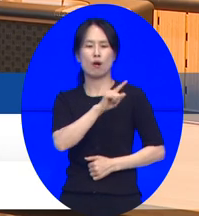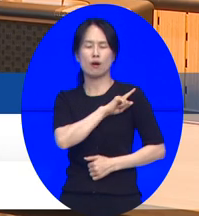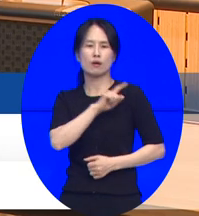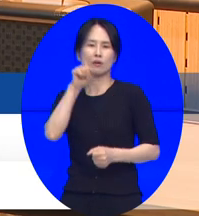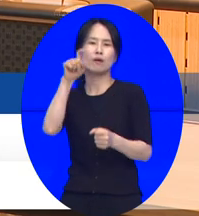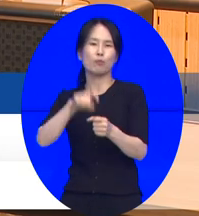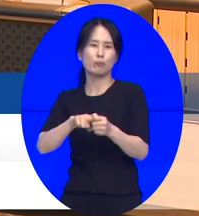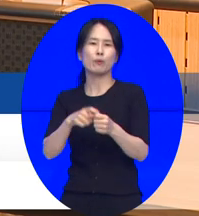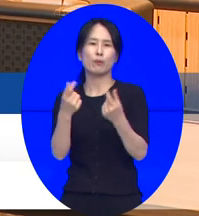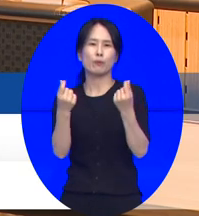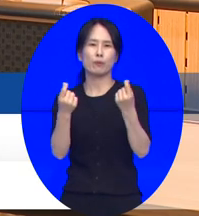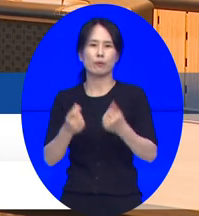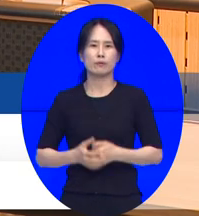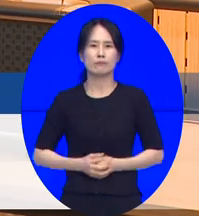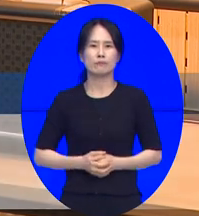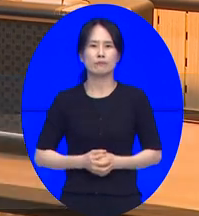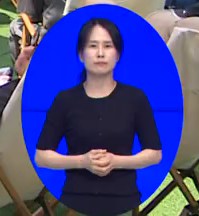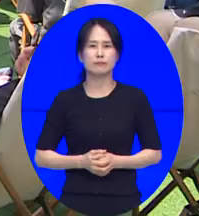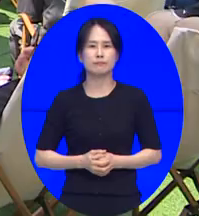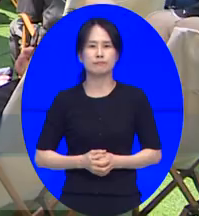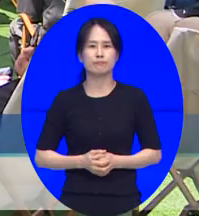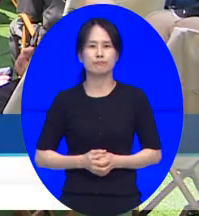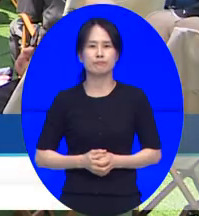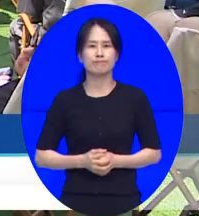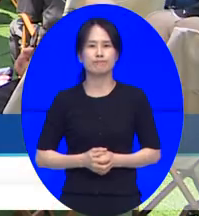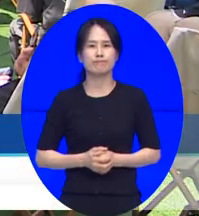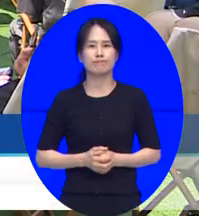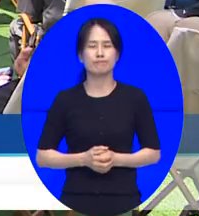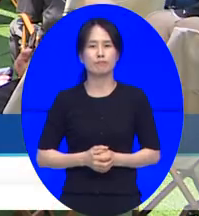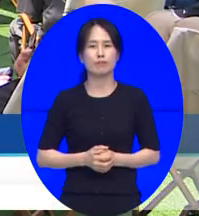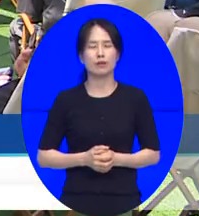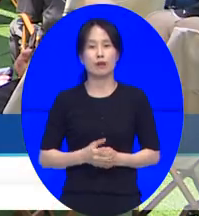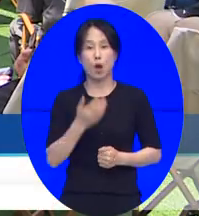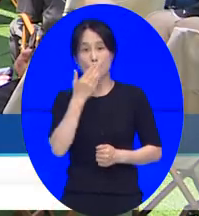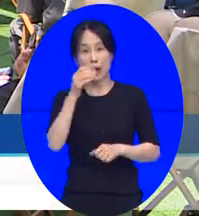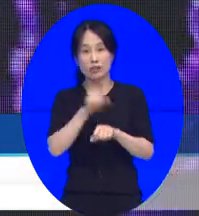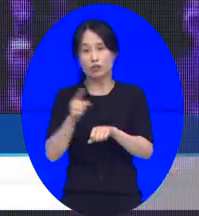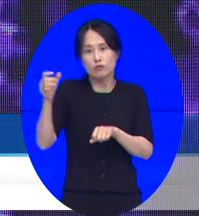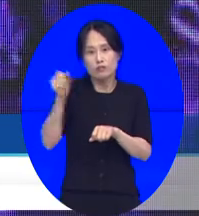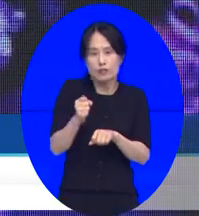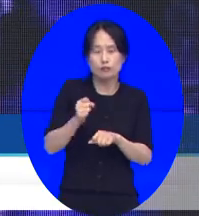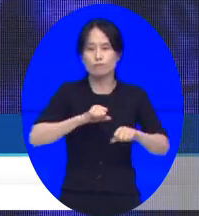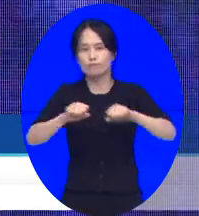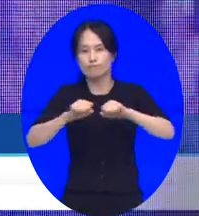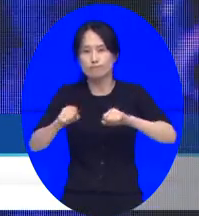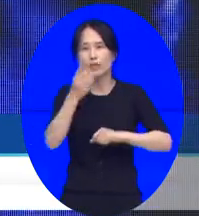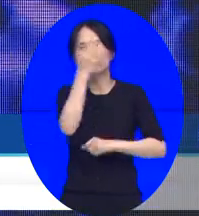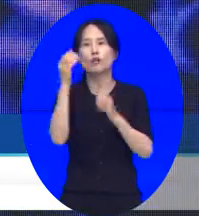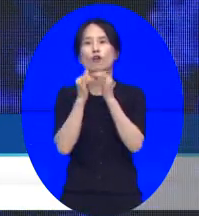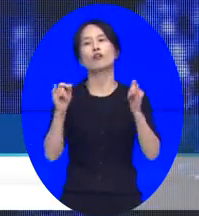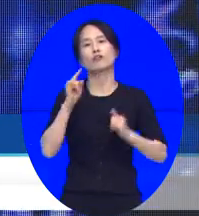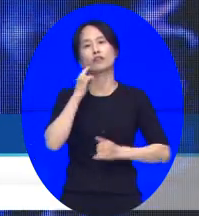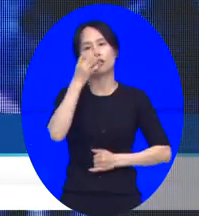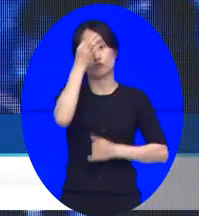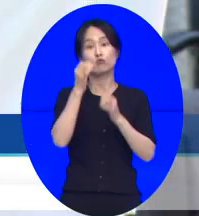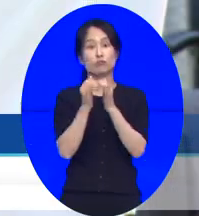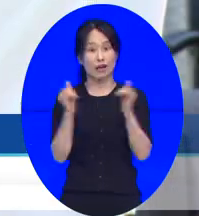가장 바라는 목표인 것 같아요. 이렇게 무한한 가능성을 품고 활동에 나선 청년